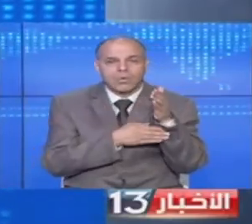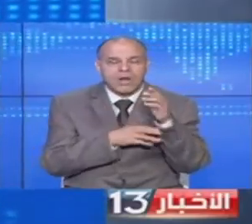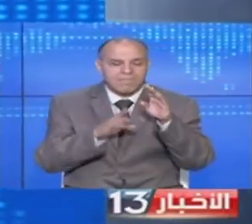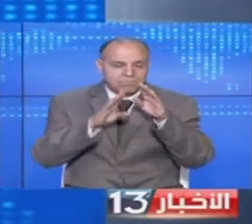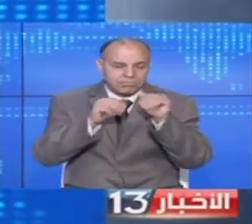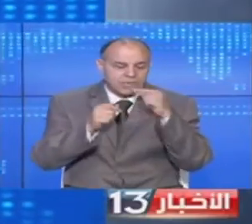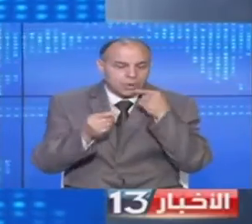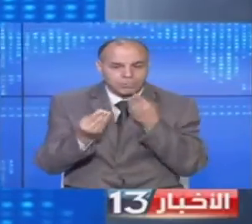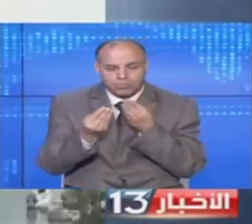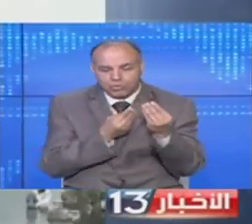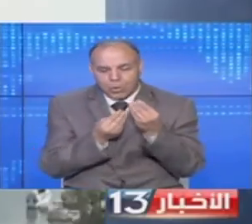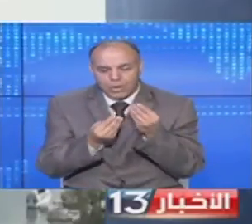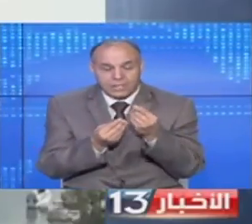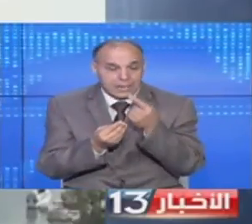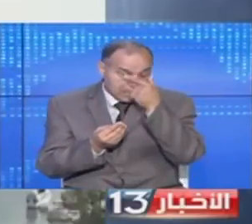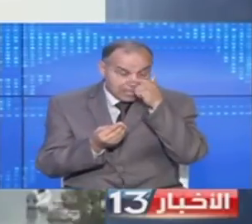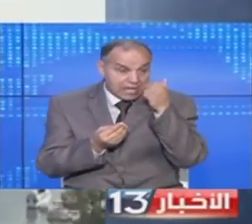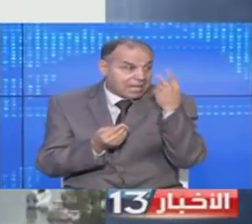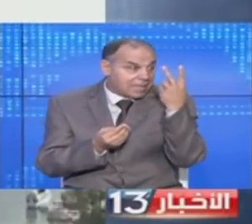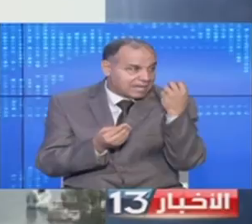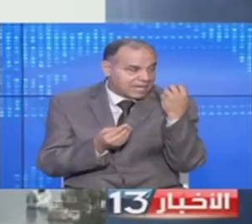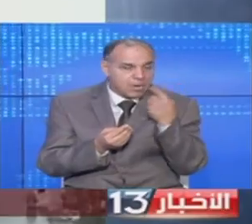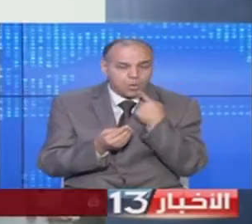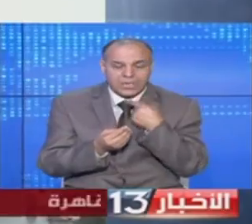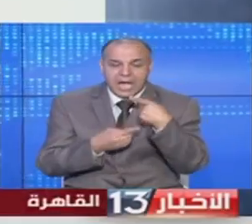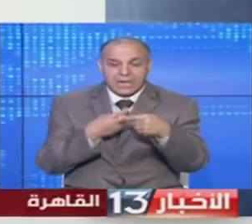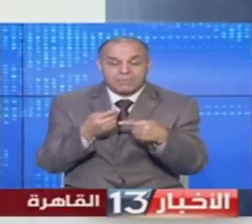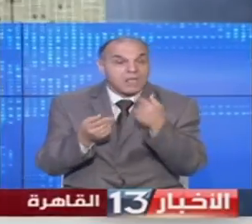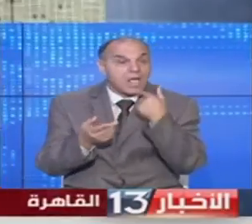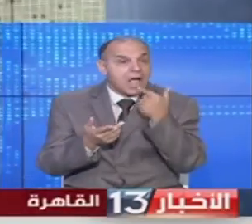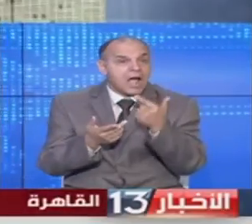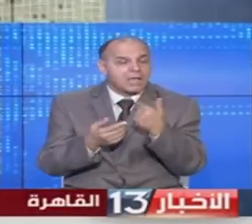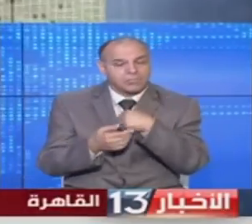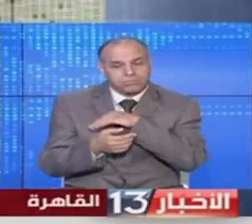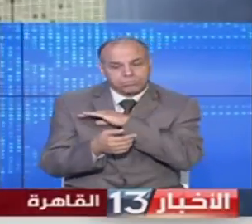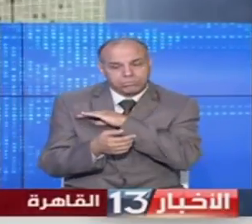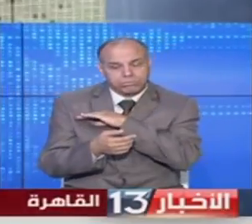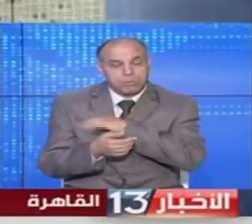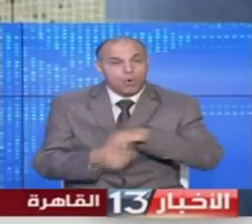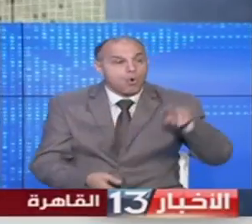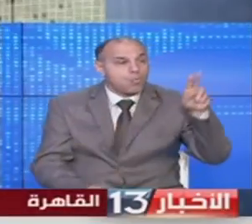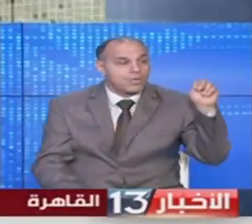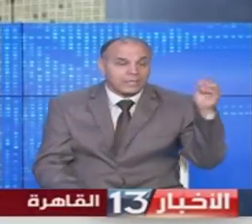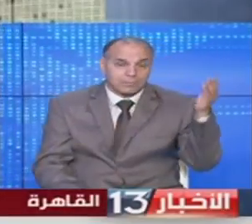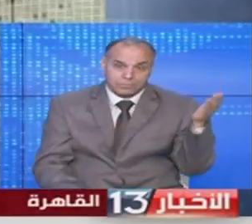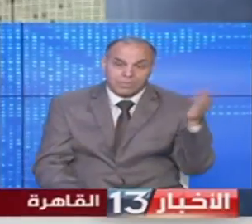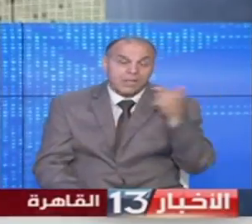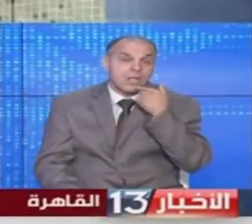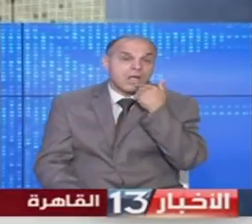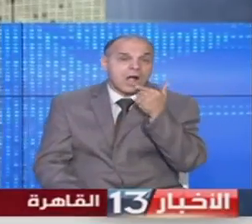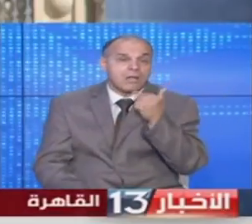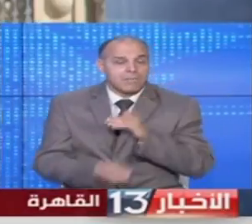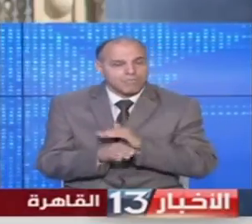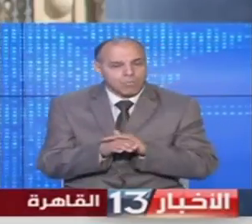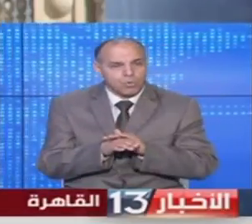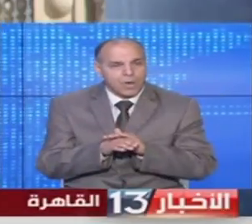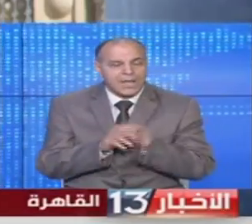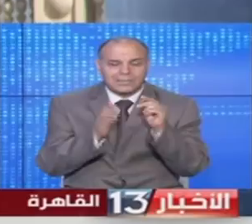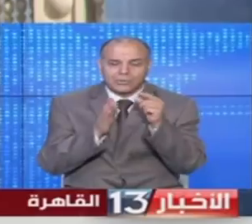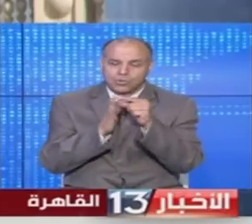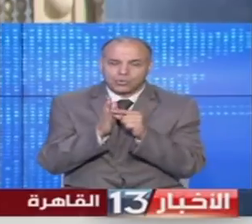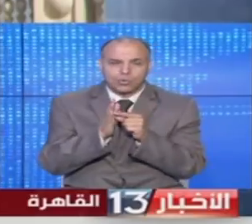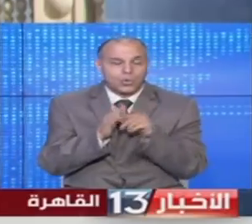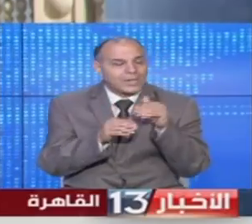القاهره مشاوراتهم لليوم الثاني على التوالي برعايه بعثه الامم المتحده حول القضايا الدستوريه